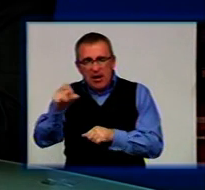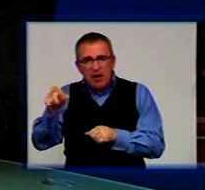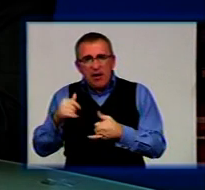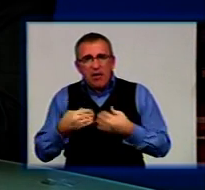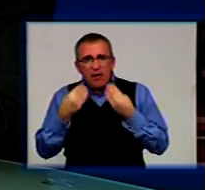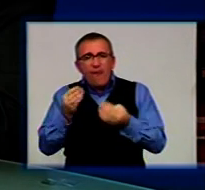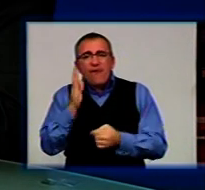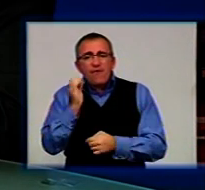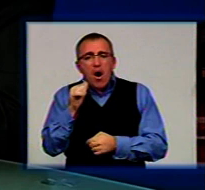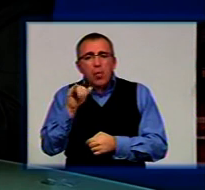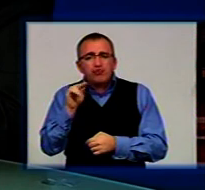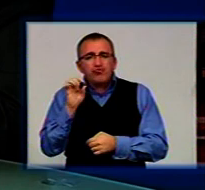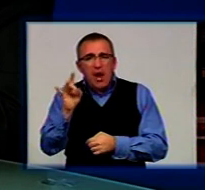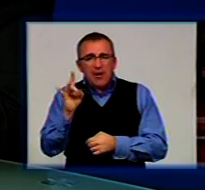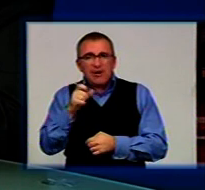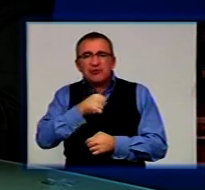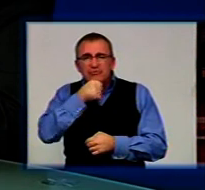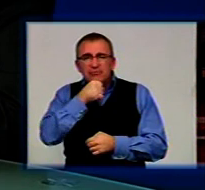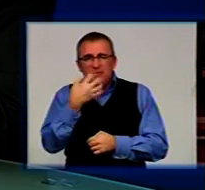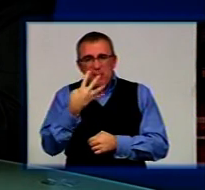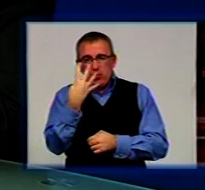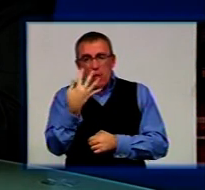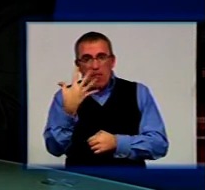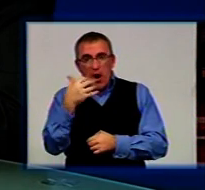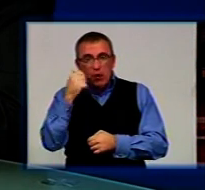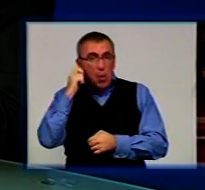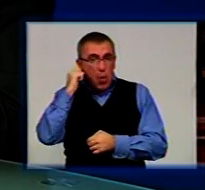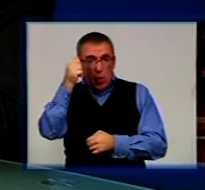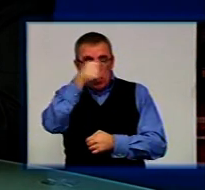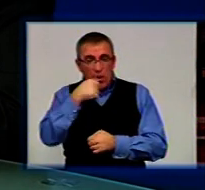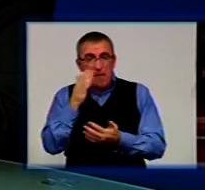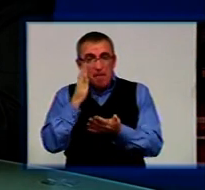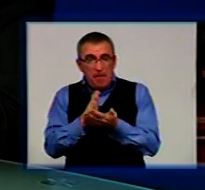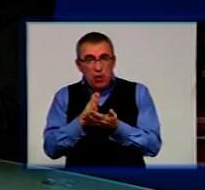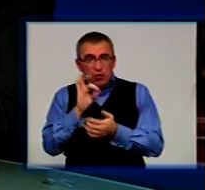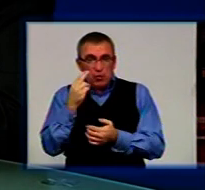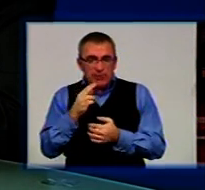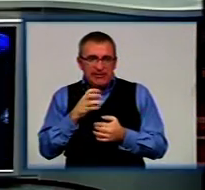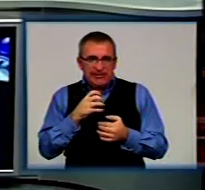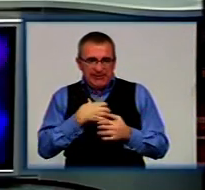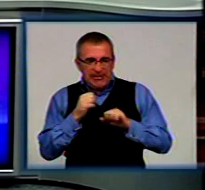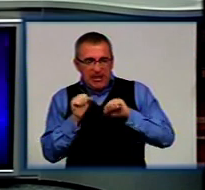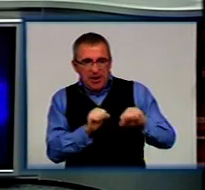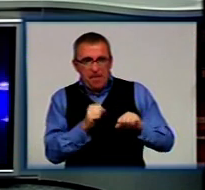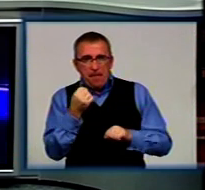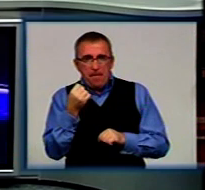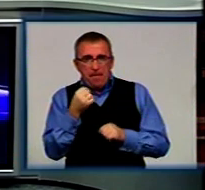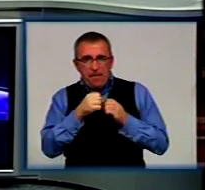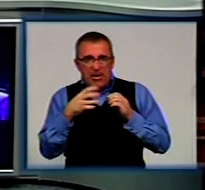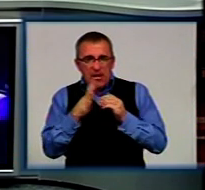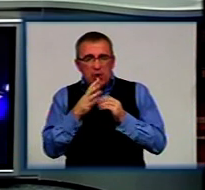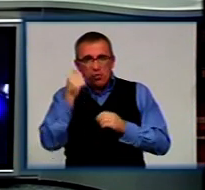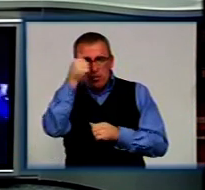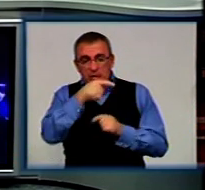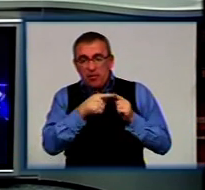видачі ваучерів особам старше віком 45 років і маючи соціальний стаж страхування 15 років. Тобто за